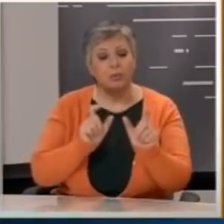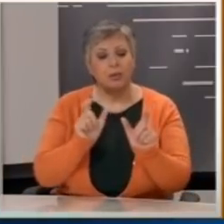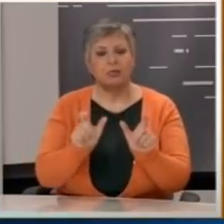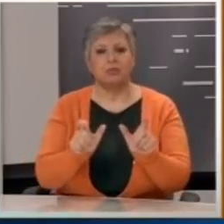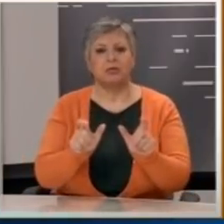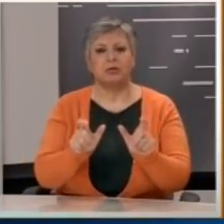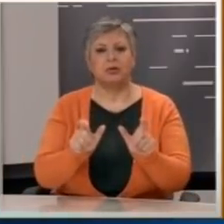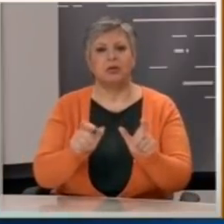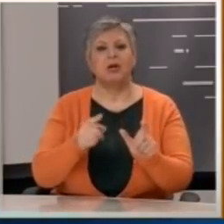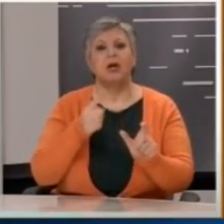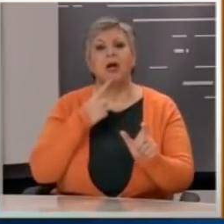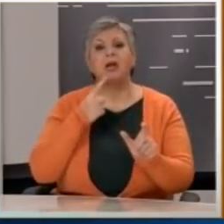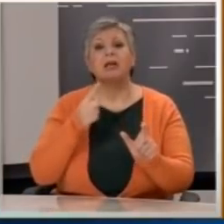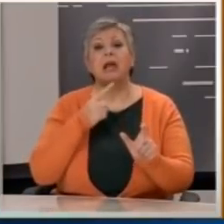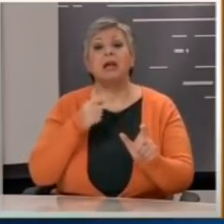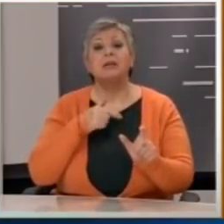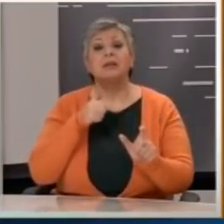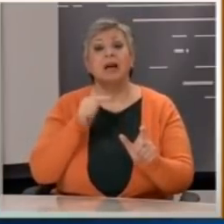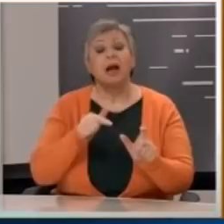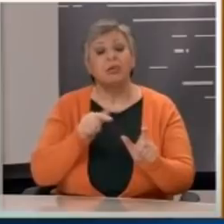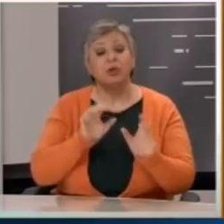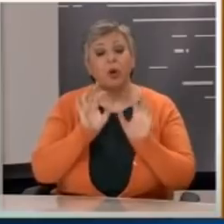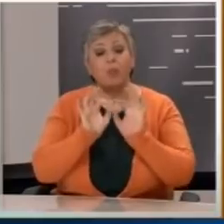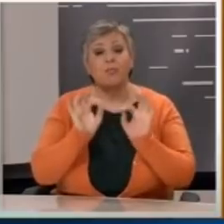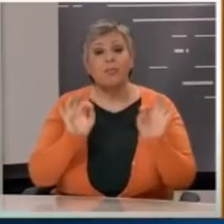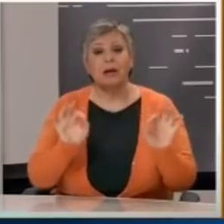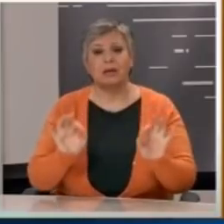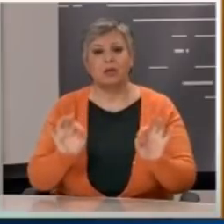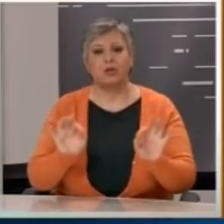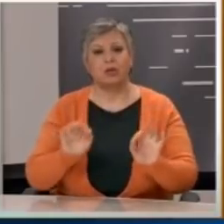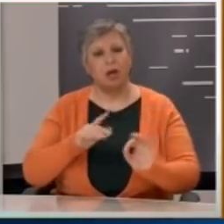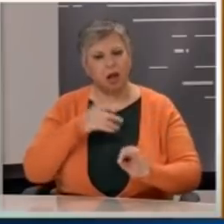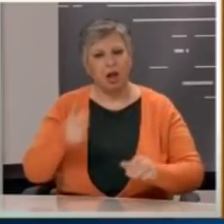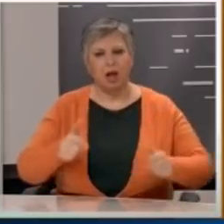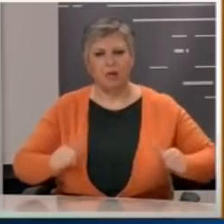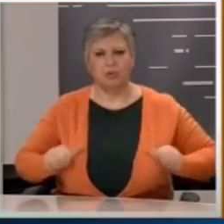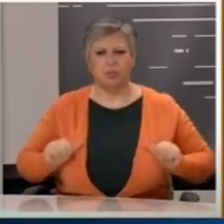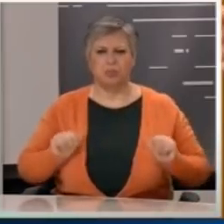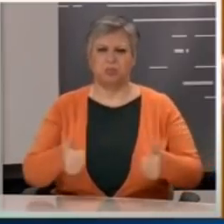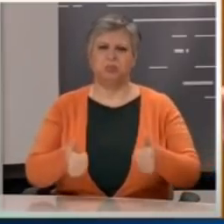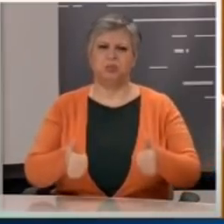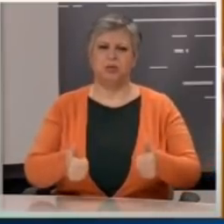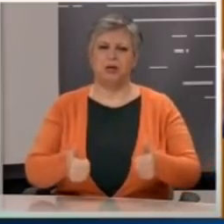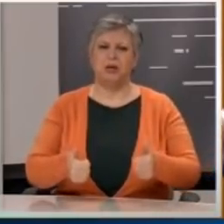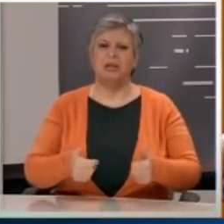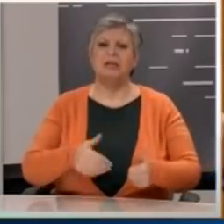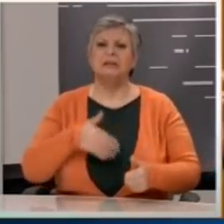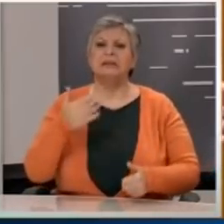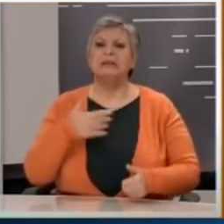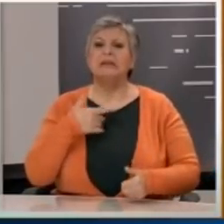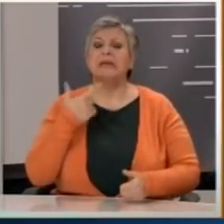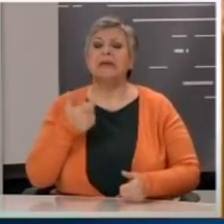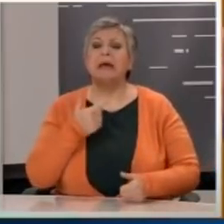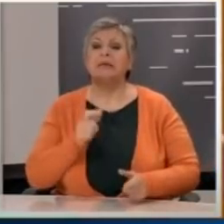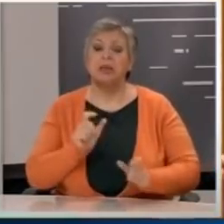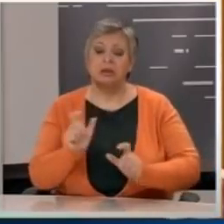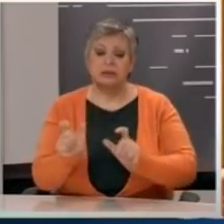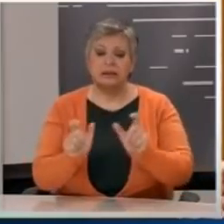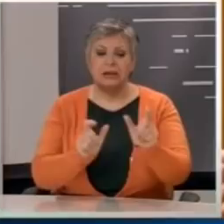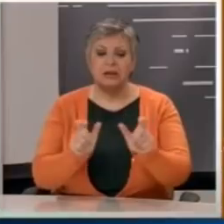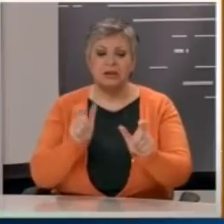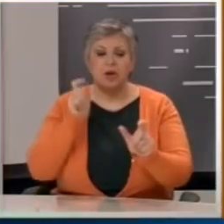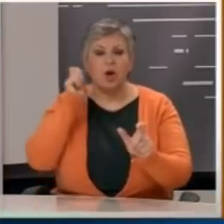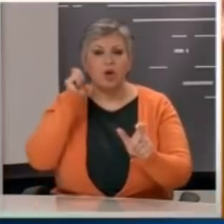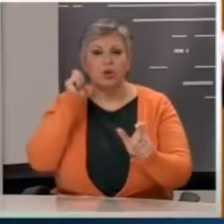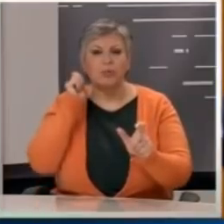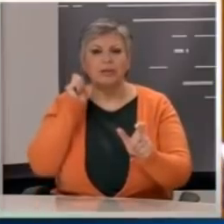συνθέτω μορφή τη λέξη Μακεδονία. Αυτό είναι το αντρικό. Γιατί λέτε σύνθετη ονομασία. Σύνθετη